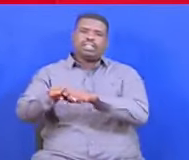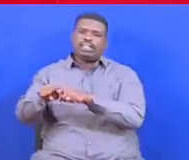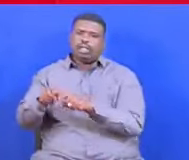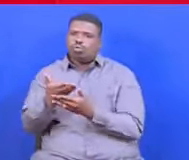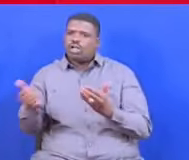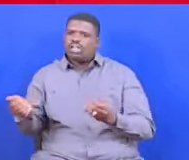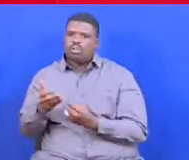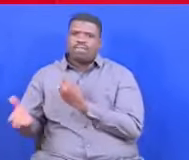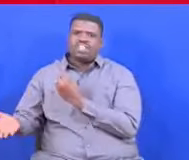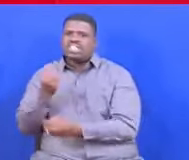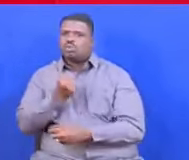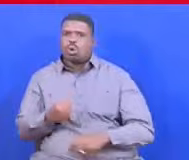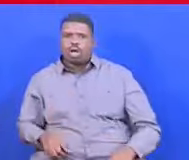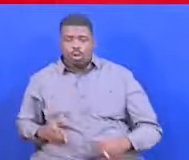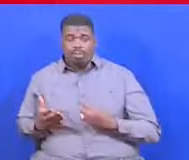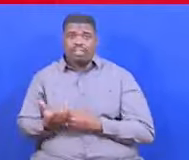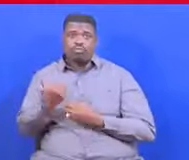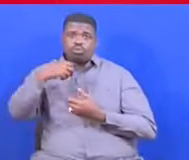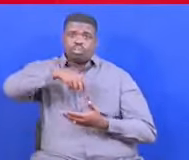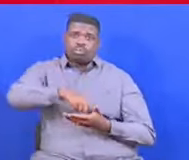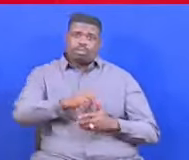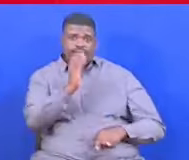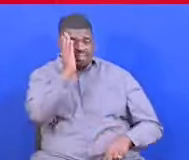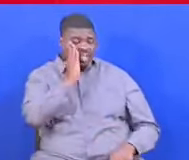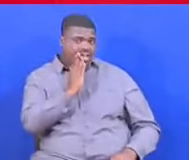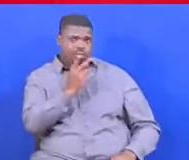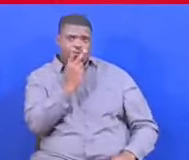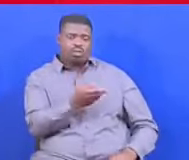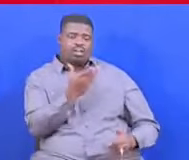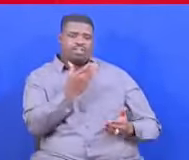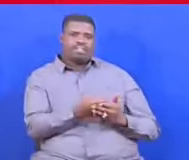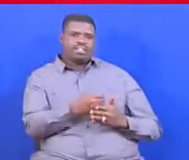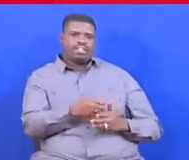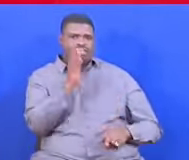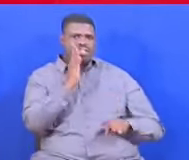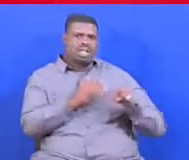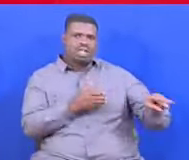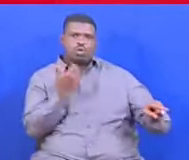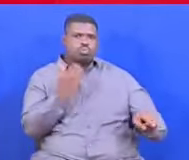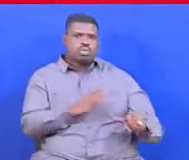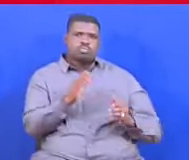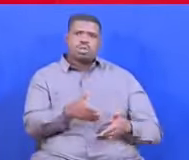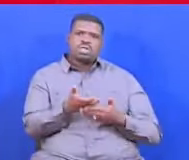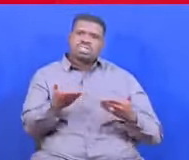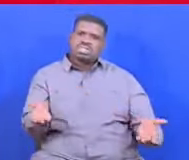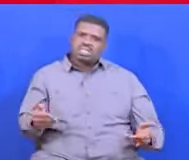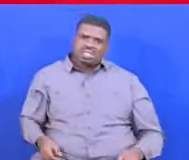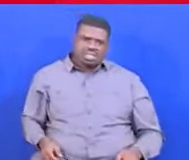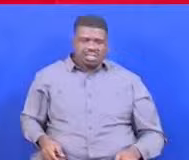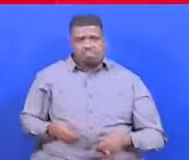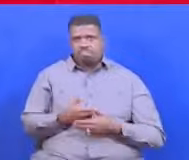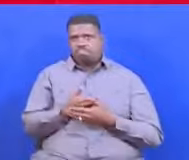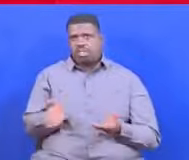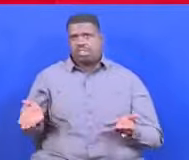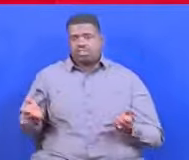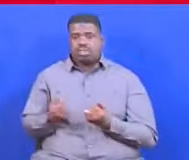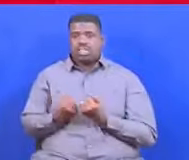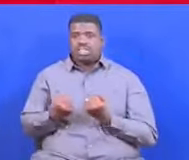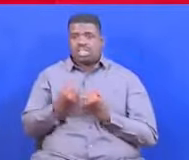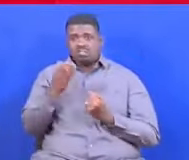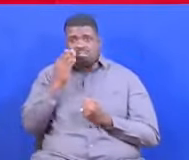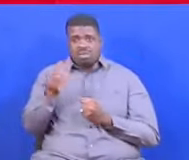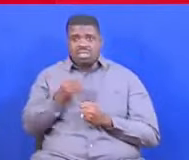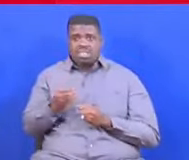kusimama na vijana. Lakini kama tutaona hizi fedha za vijana hazina umuhimu, basi kwa kweli tunatengeneza mapanya rodi